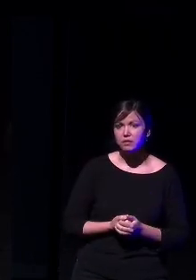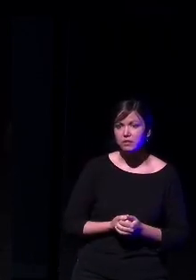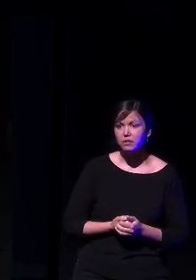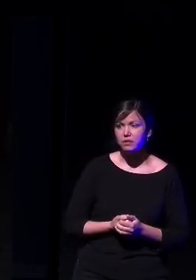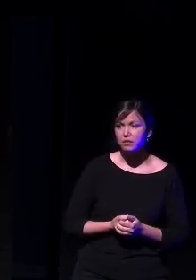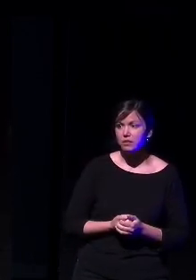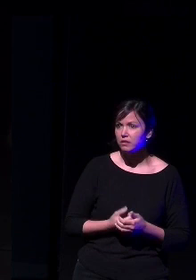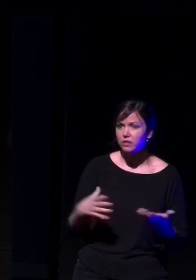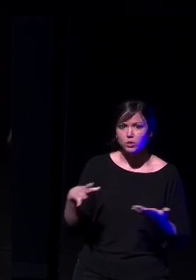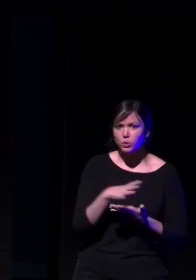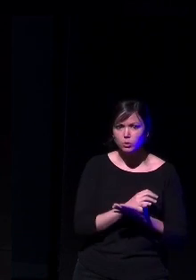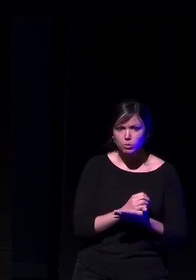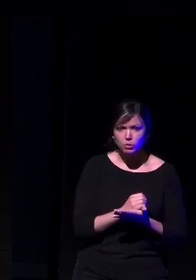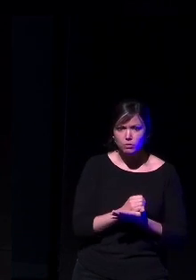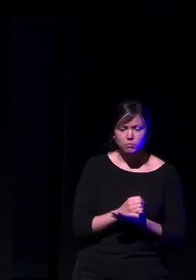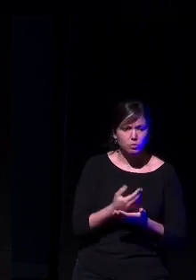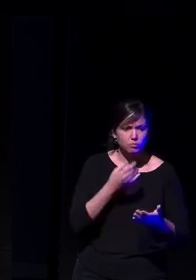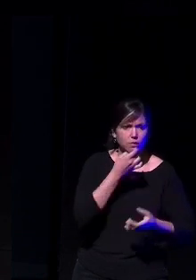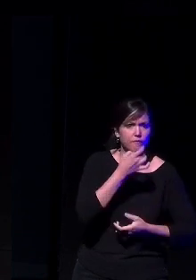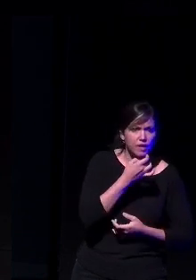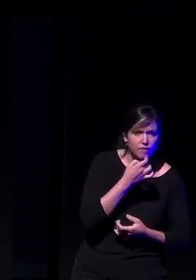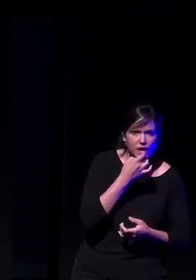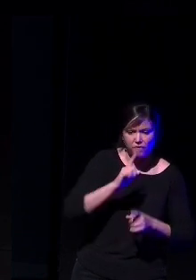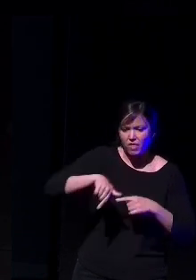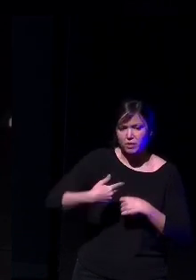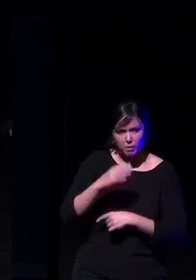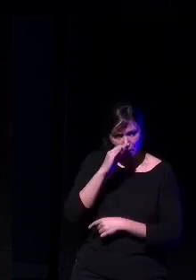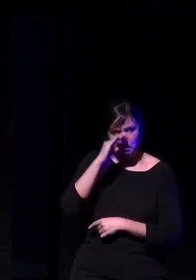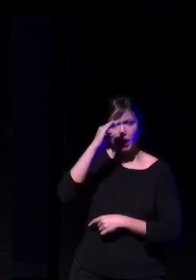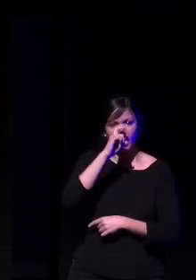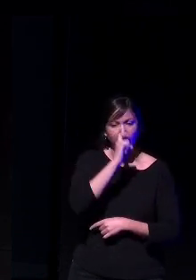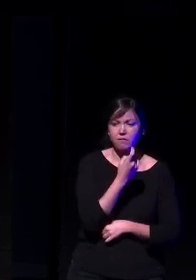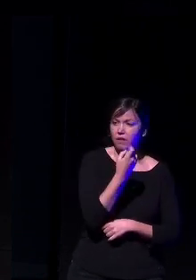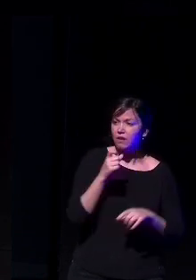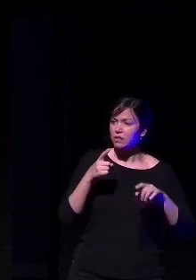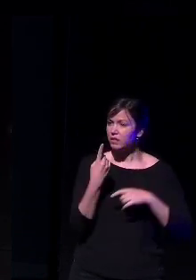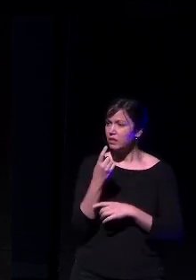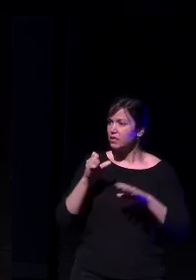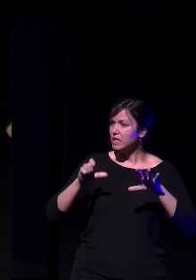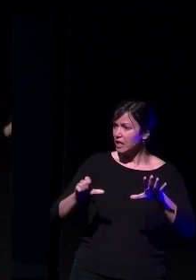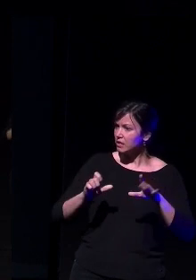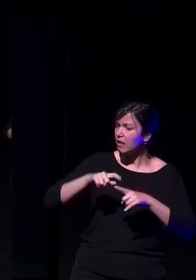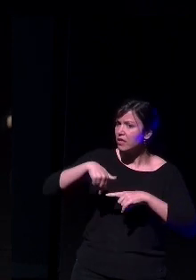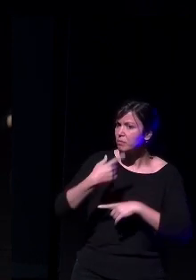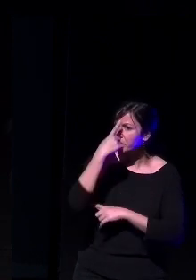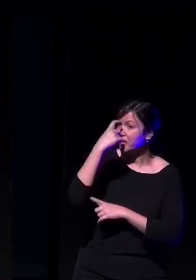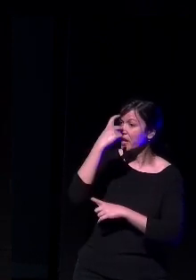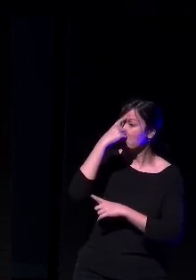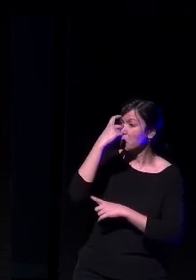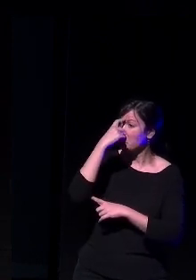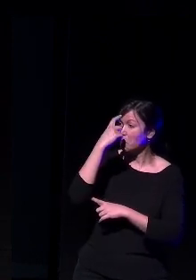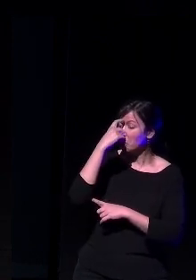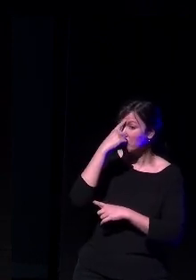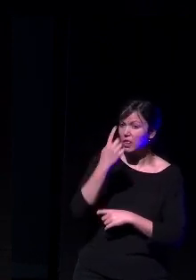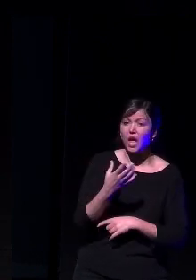Clar, t'arribaven tots a fer cafè de cop. Llavors ja era una miqueta més gran, ja tenia 16 anys. I ja me'n recordava del que feia